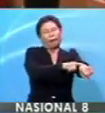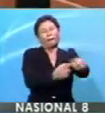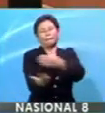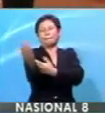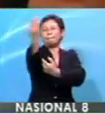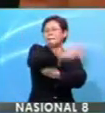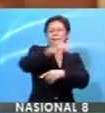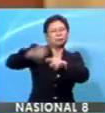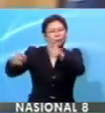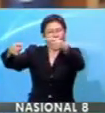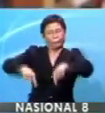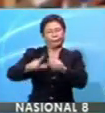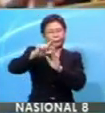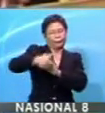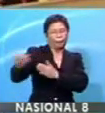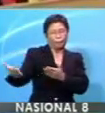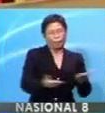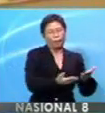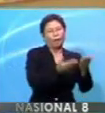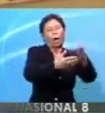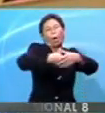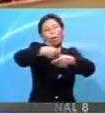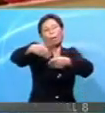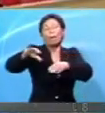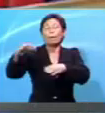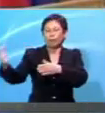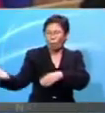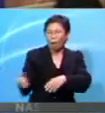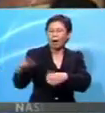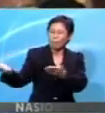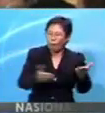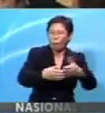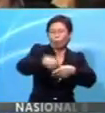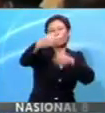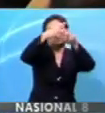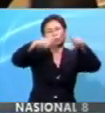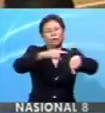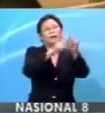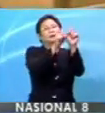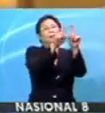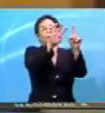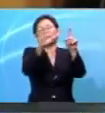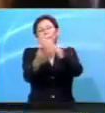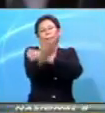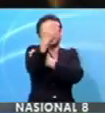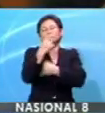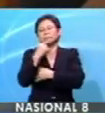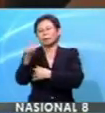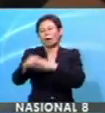ini beliau kemudian dibawa bentara keluar dewan kira-kira jam 1145 minit